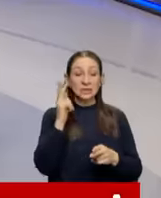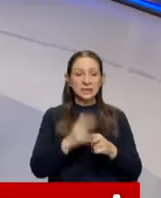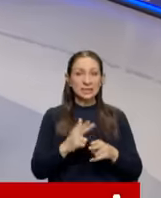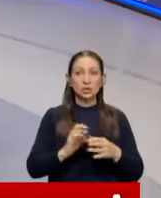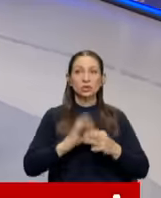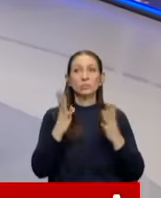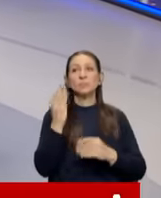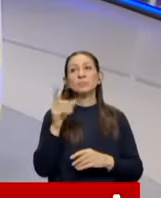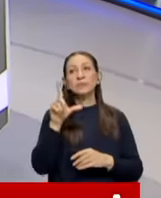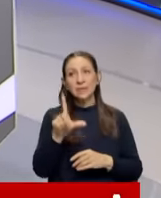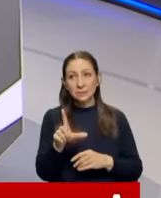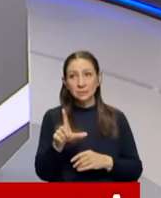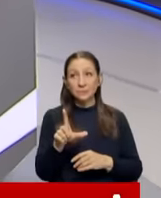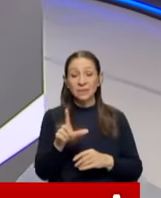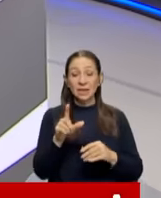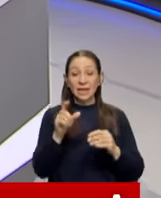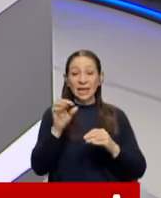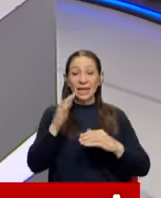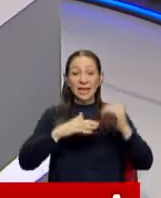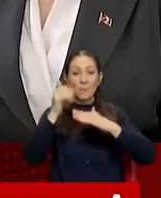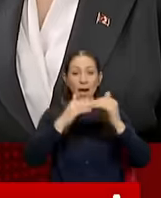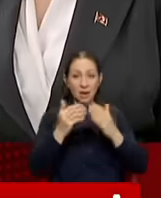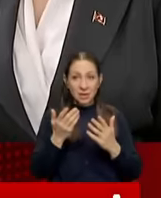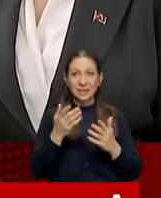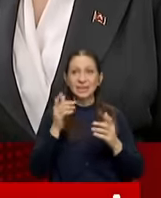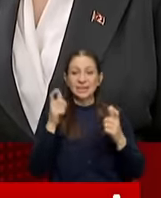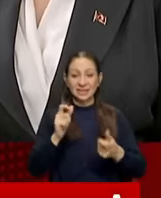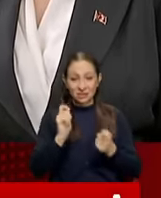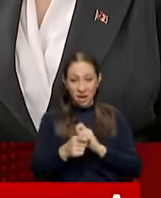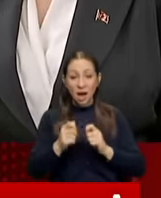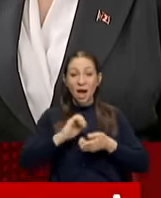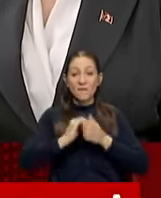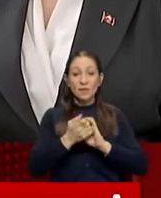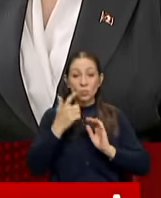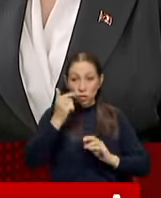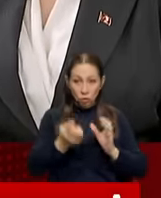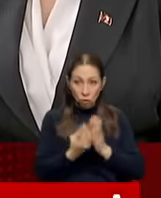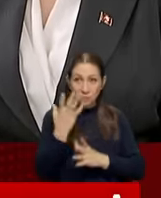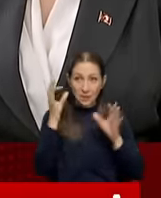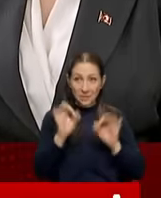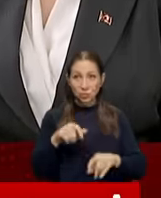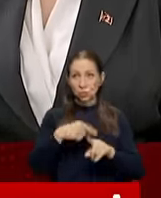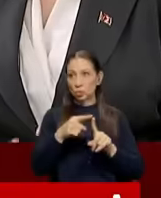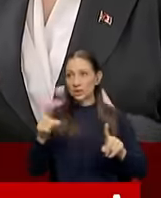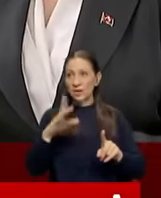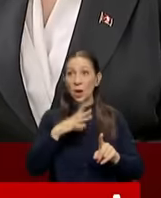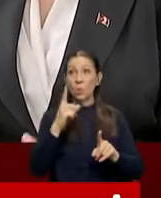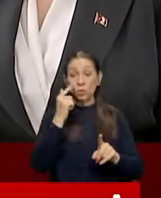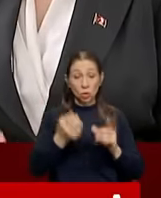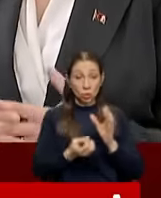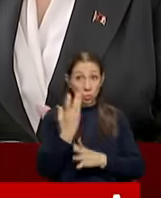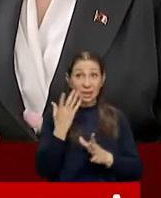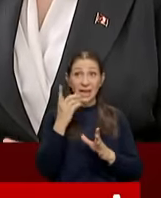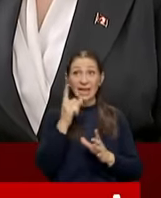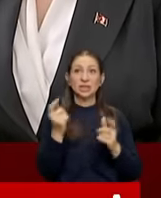bir şekilde hayata geçirmeyi düşünüyoruz imar konuları kentsel dönüşüm işte afet Müdürlüğünün kurulmasıyla başlayacak süreçler var o Müdürlüğü kurmak